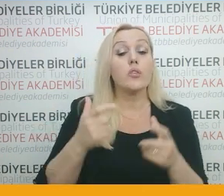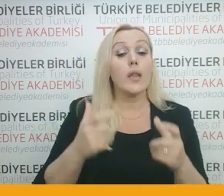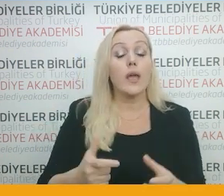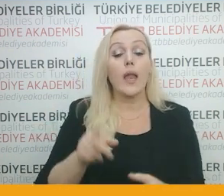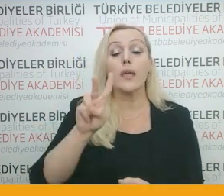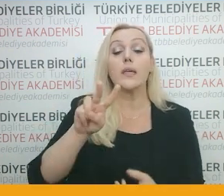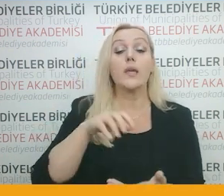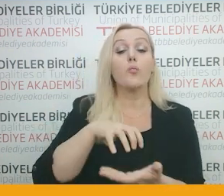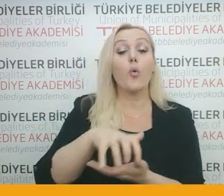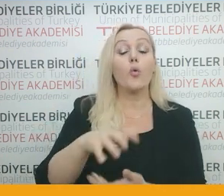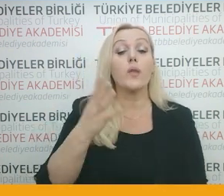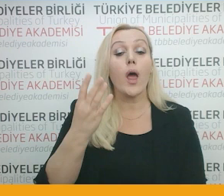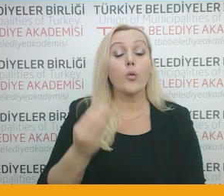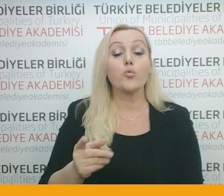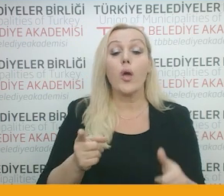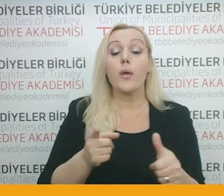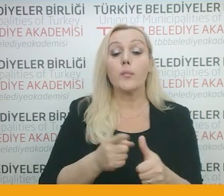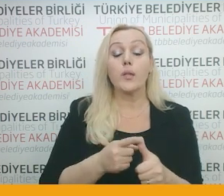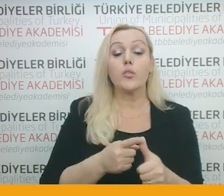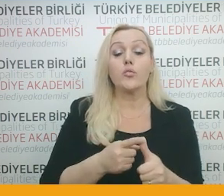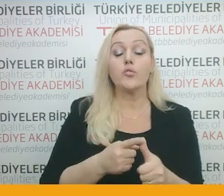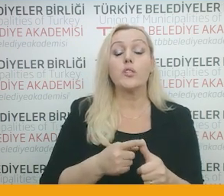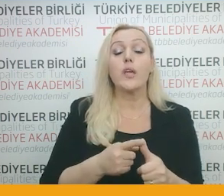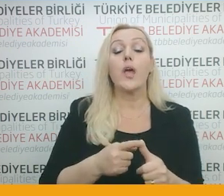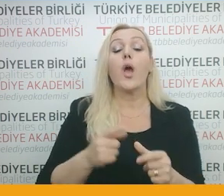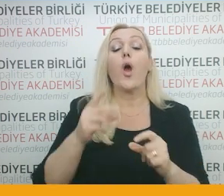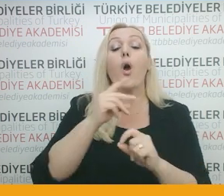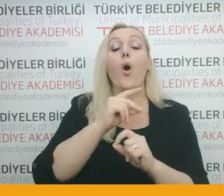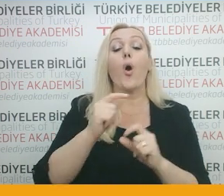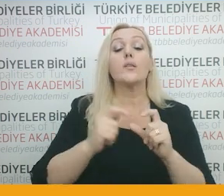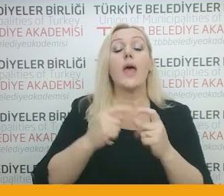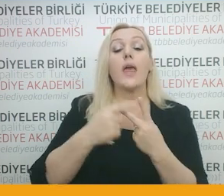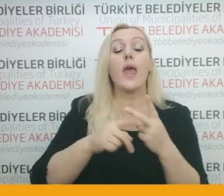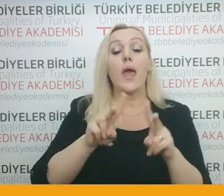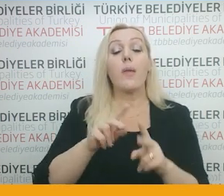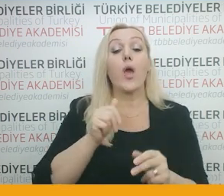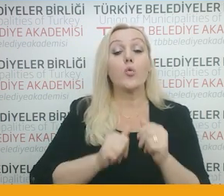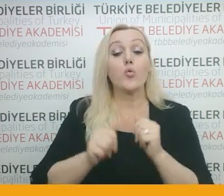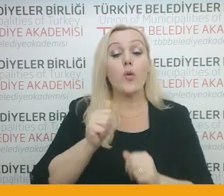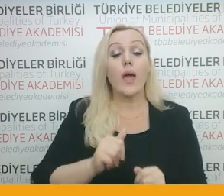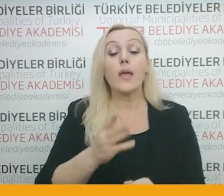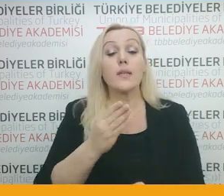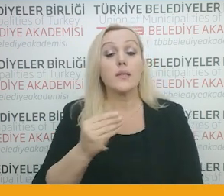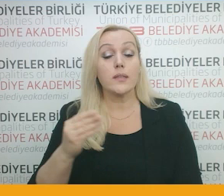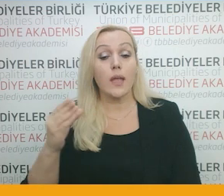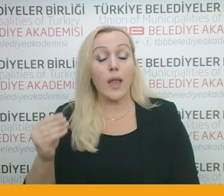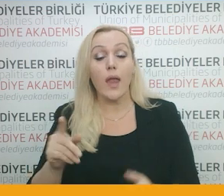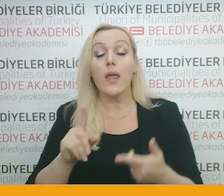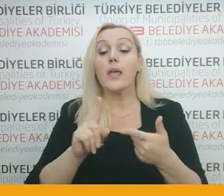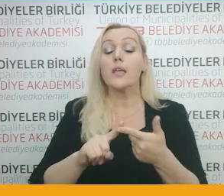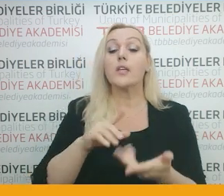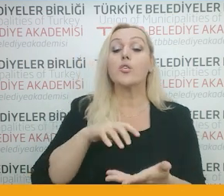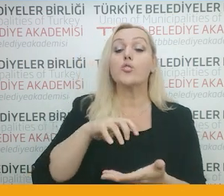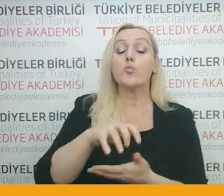iki kısımdan oluşuyor. Birincisi Yüksek Öğretim Kurulu, ÖSYM, üniversiteler birinci kısımda. İkinci kısımda